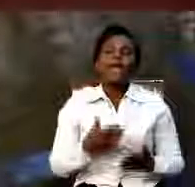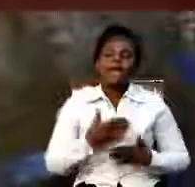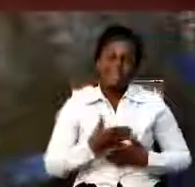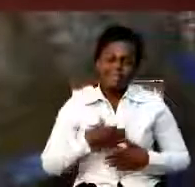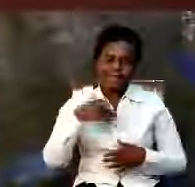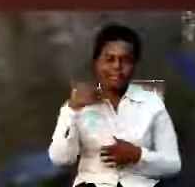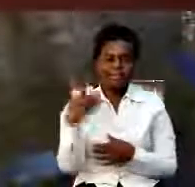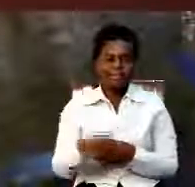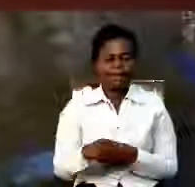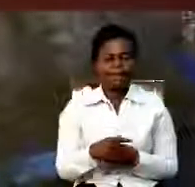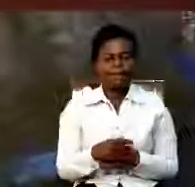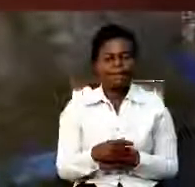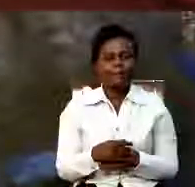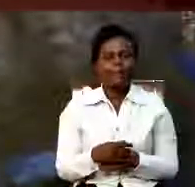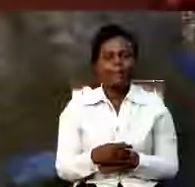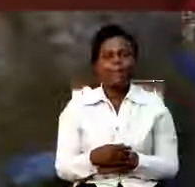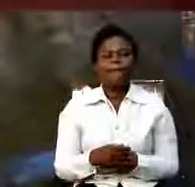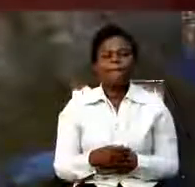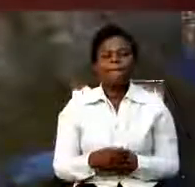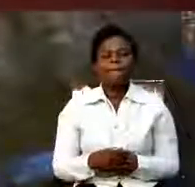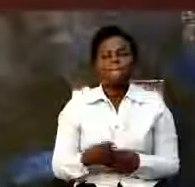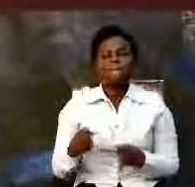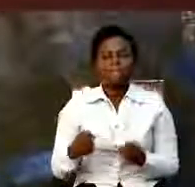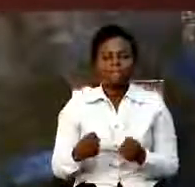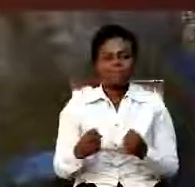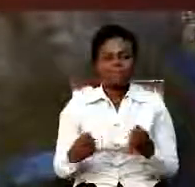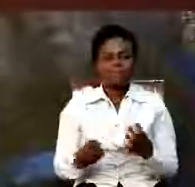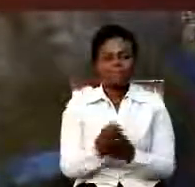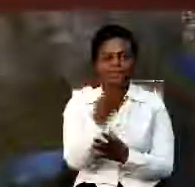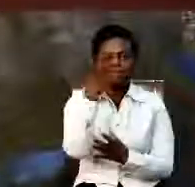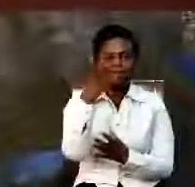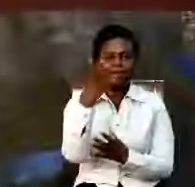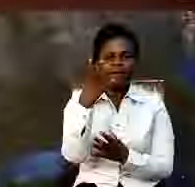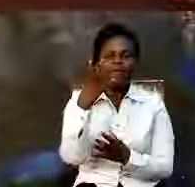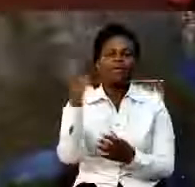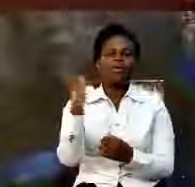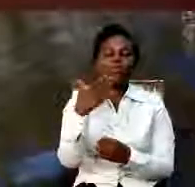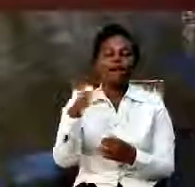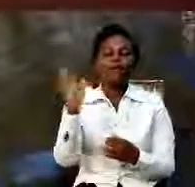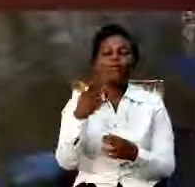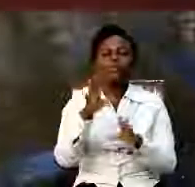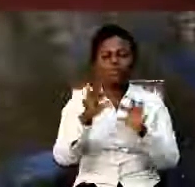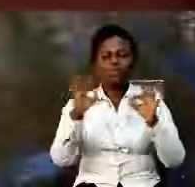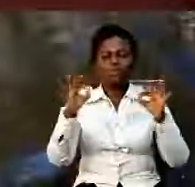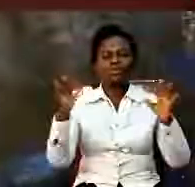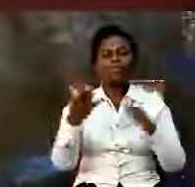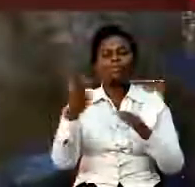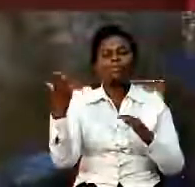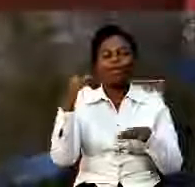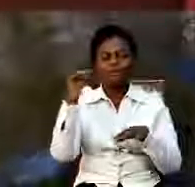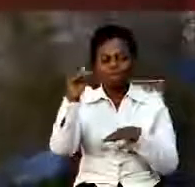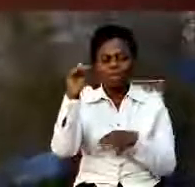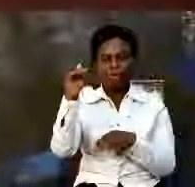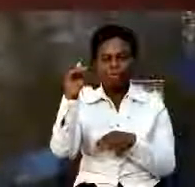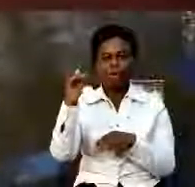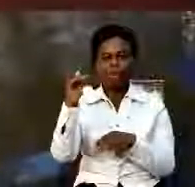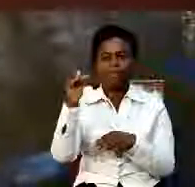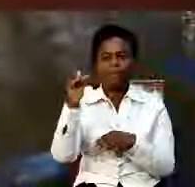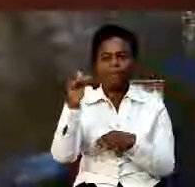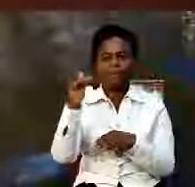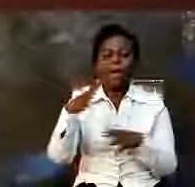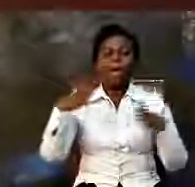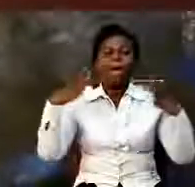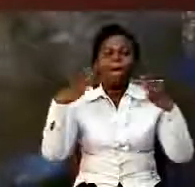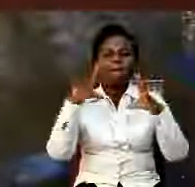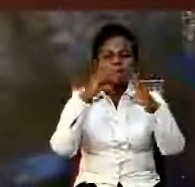Asanteni sana Mzinga SDA Choir kwa wimbo huo mzuri ambao unatuambia piga